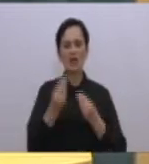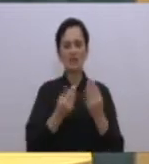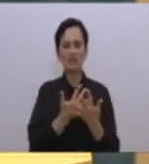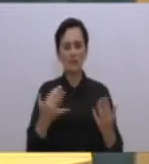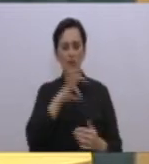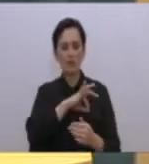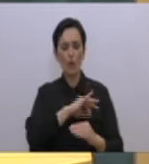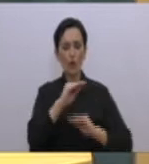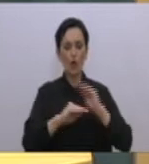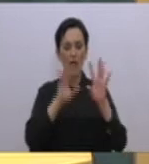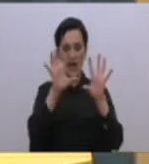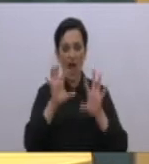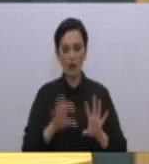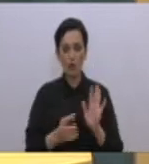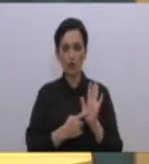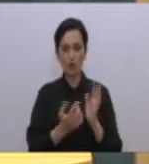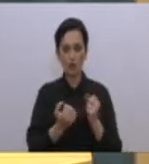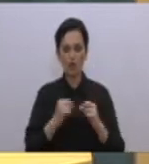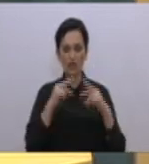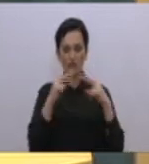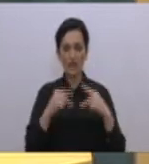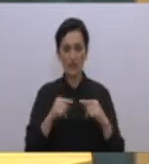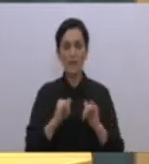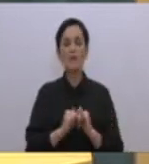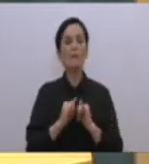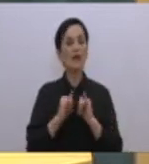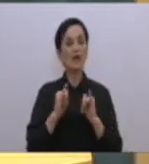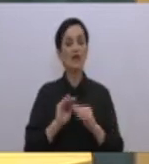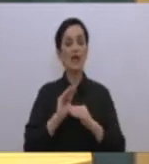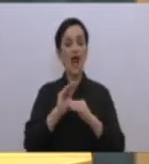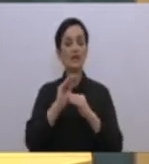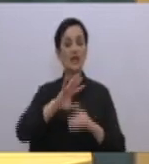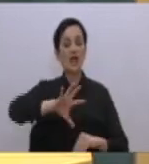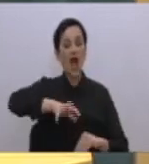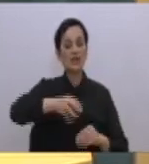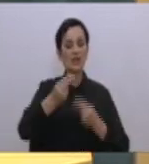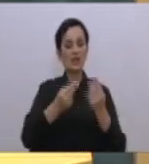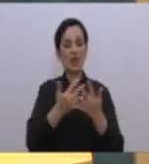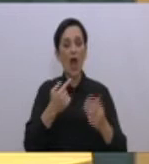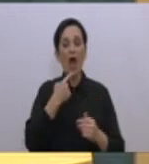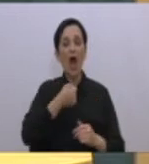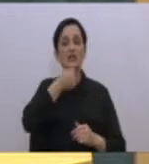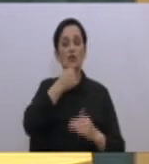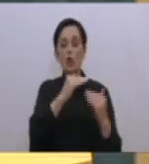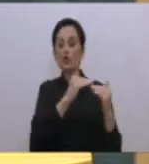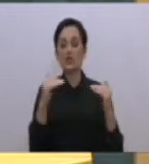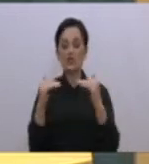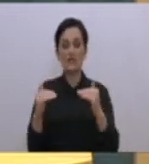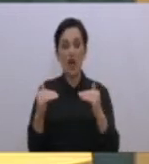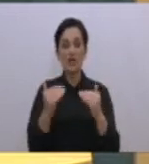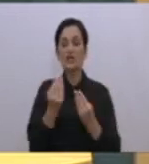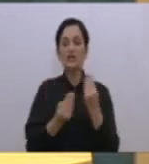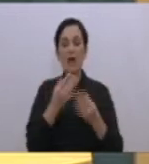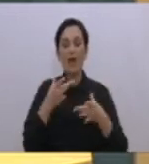თამაშების მოწყობის შესახებ კანონში, რომლითაც გაიზარდა აზარტულ თამაშების მონაწილეთა ასაკობრივი ზღვარი, დამკვირდა თამაშზე